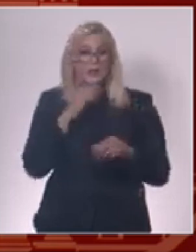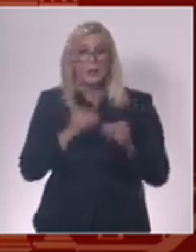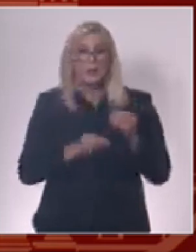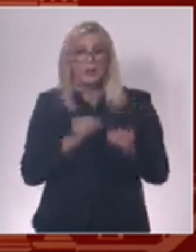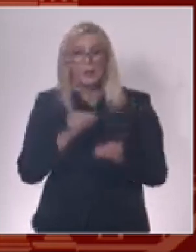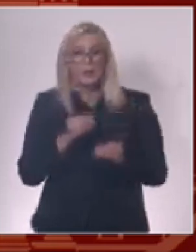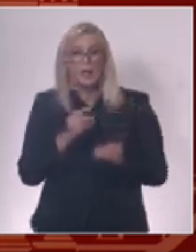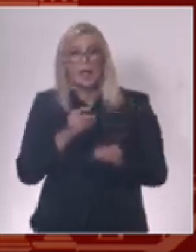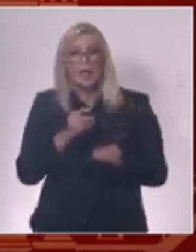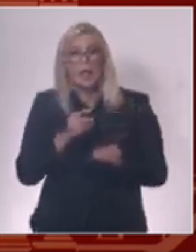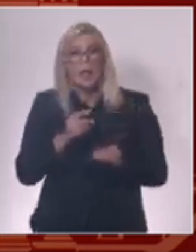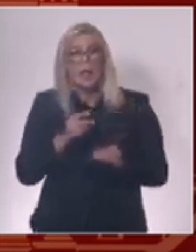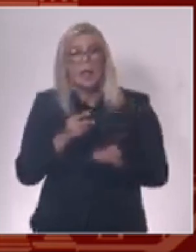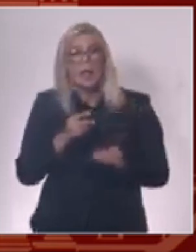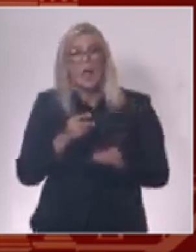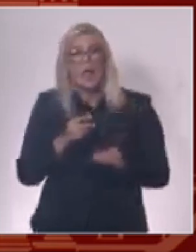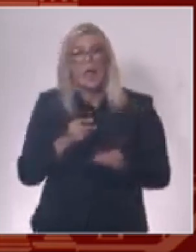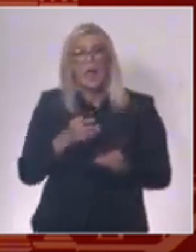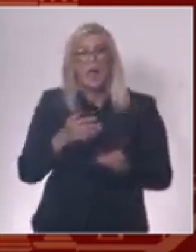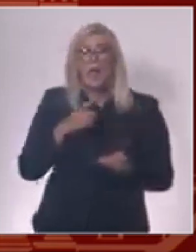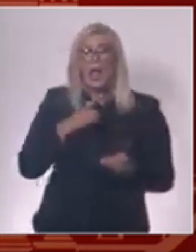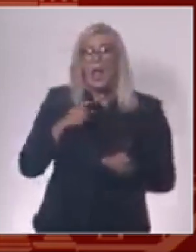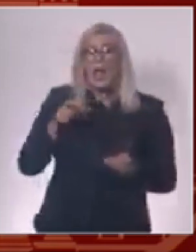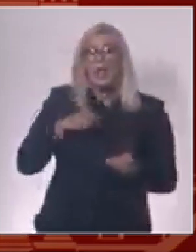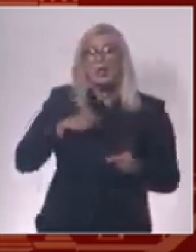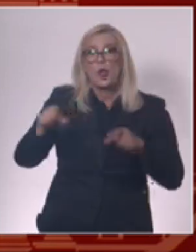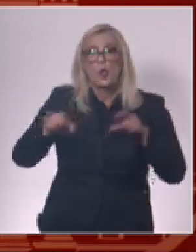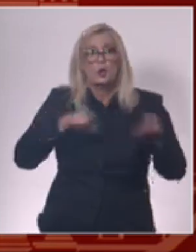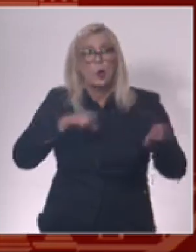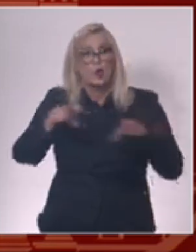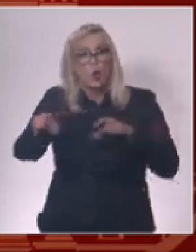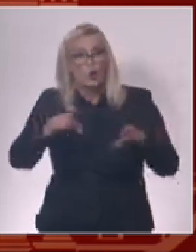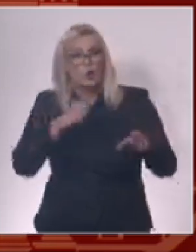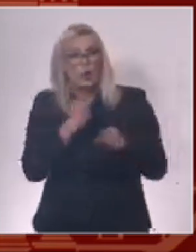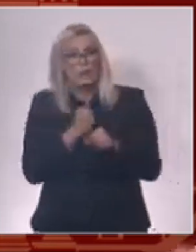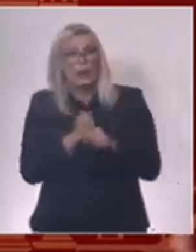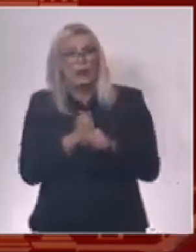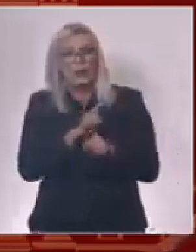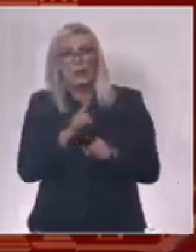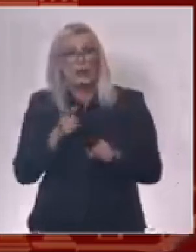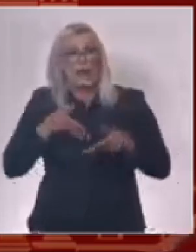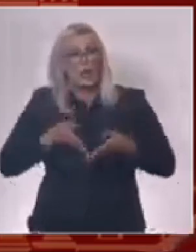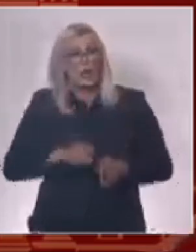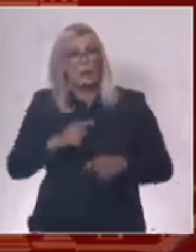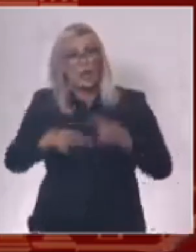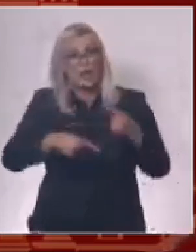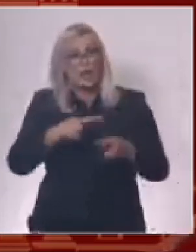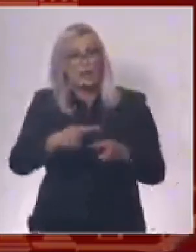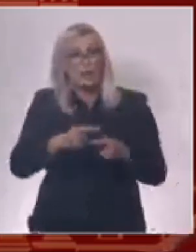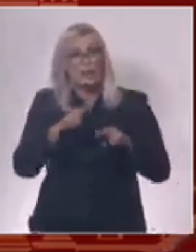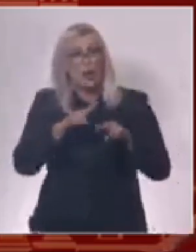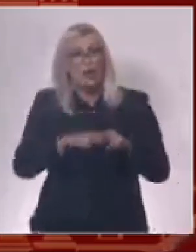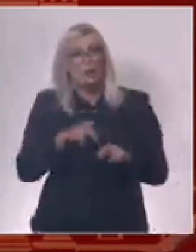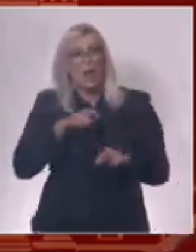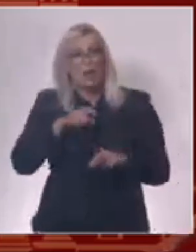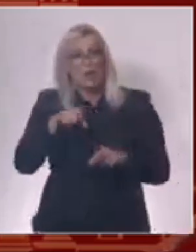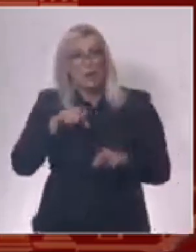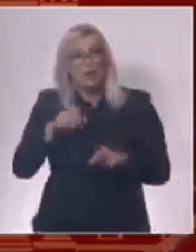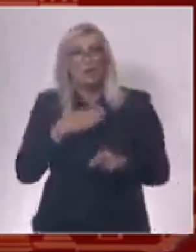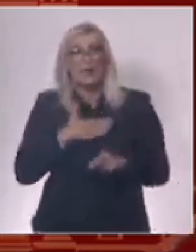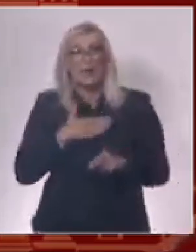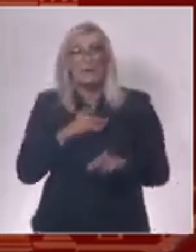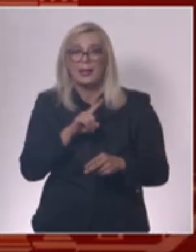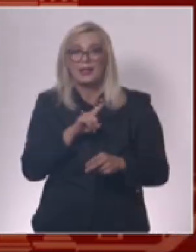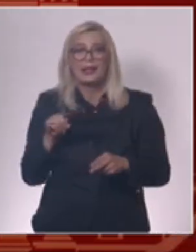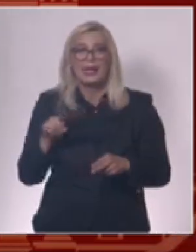Да ја задолжуваме земјата и неродените генерации? Не, ние немаме таков пристап на работите и затоа тоа